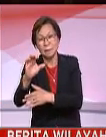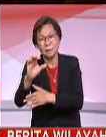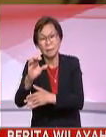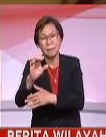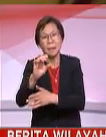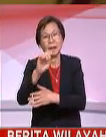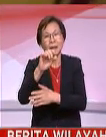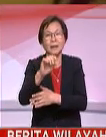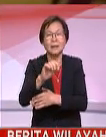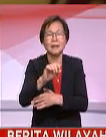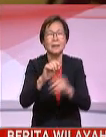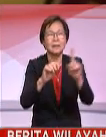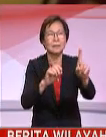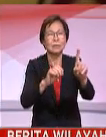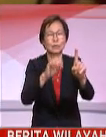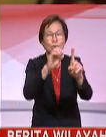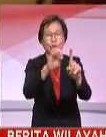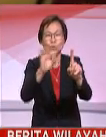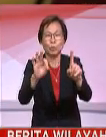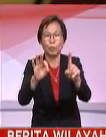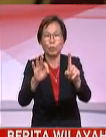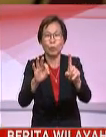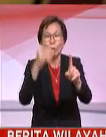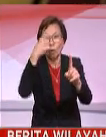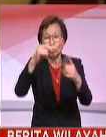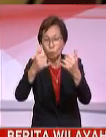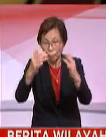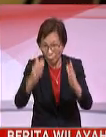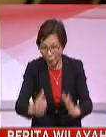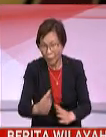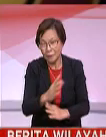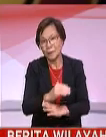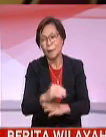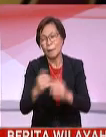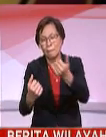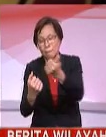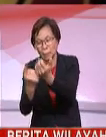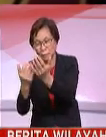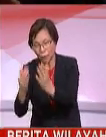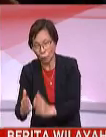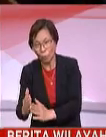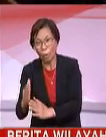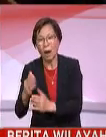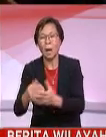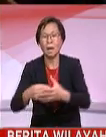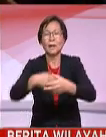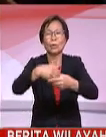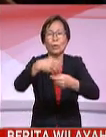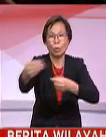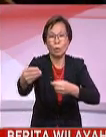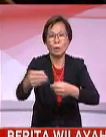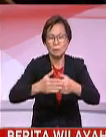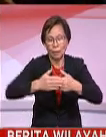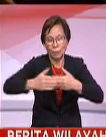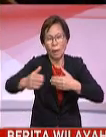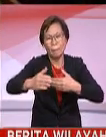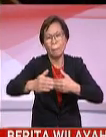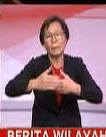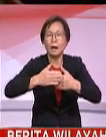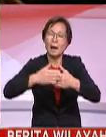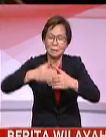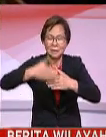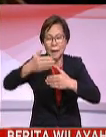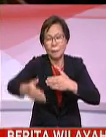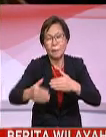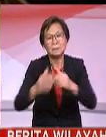dengan harga RM109 untuk edisi pemain, manakala edisi penyokong hanya akan dikeluarkan selepas perayaan